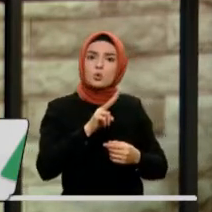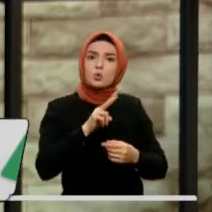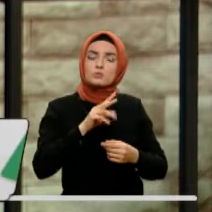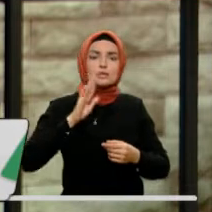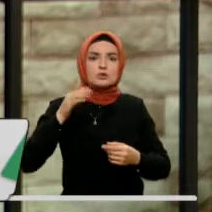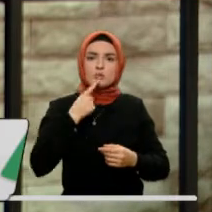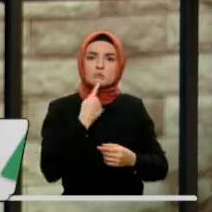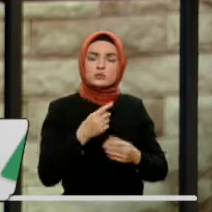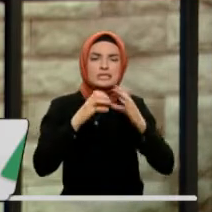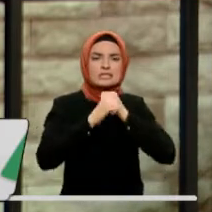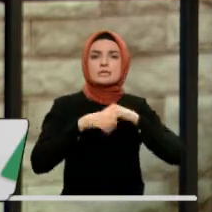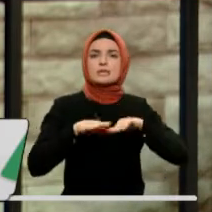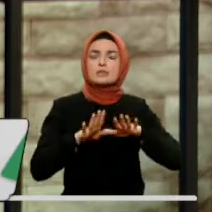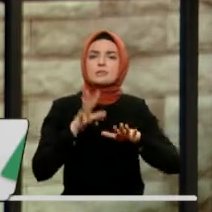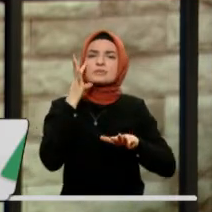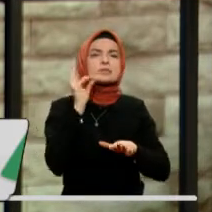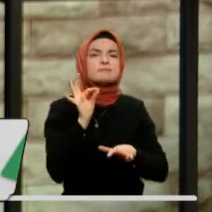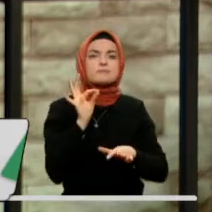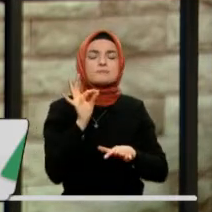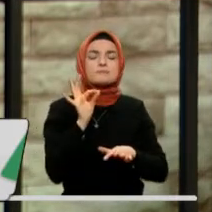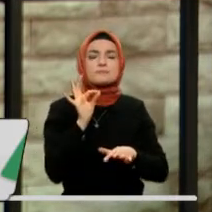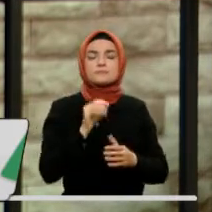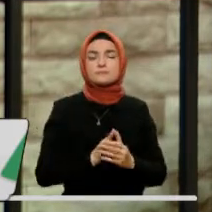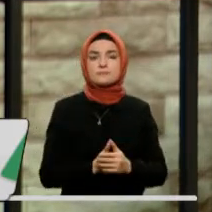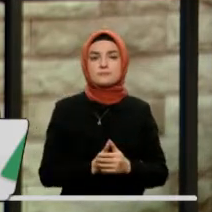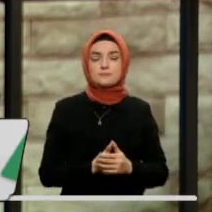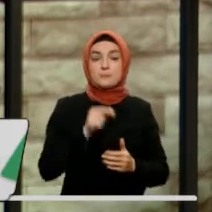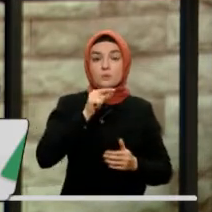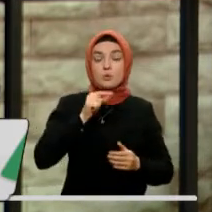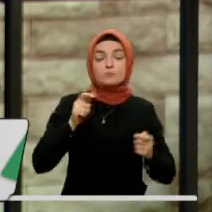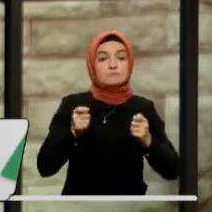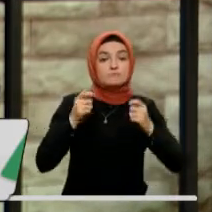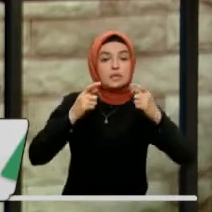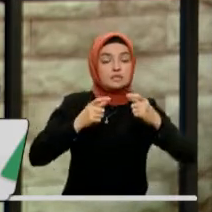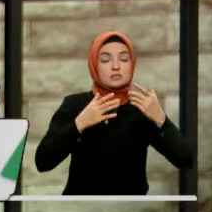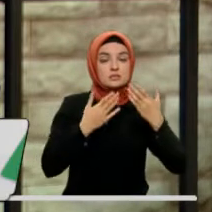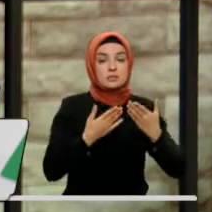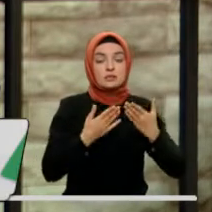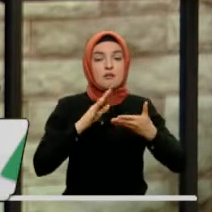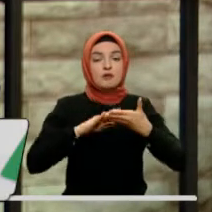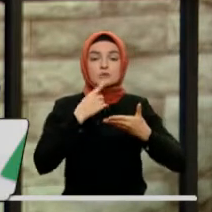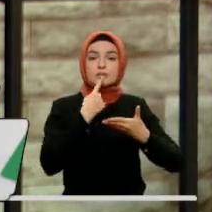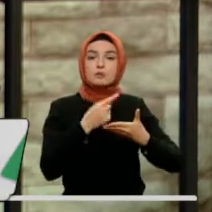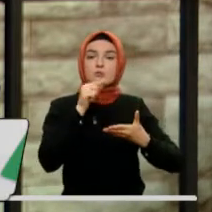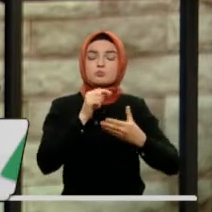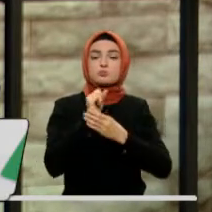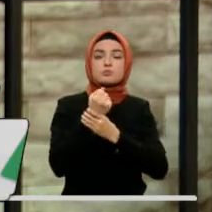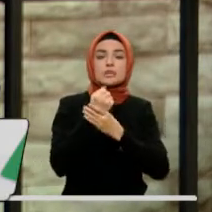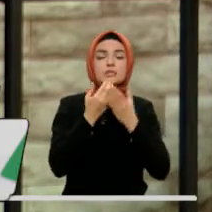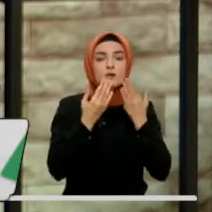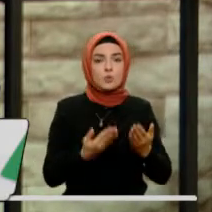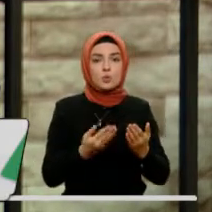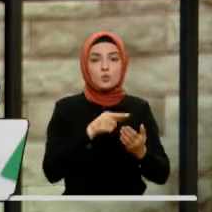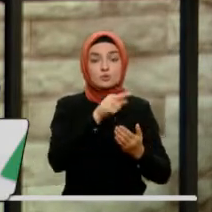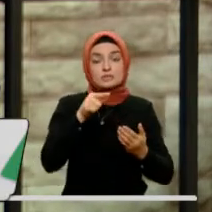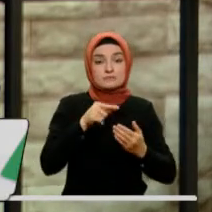yok. Kim diyorsunuz yavrum? Kim? Diyor ki mesela şu işi de yapan, bir kere mesleki bir yeterliliğinin olması o insanın